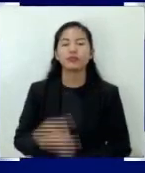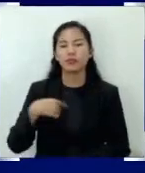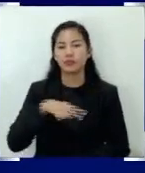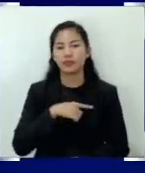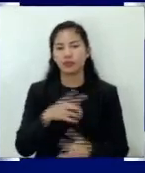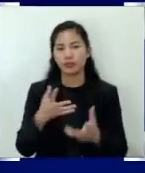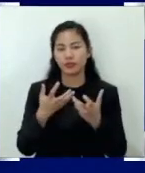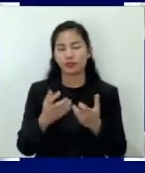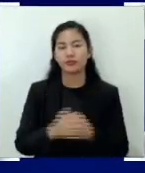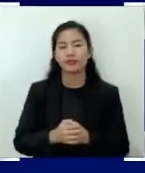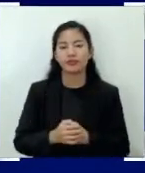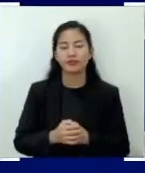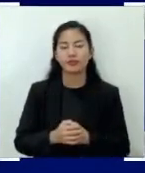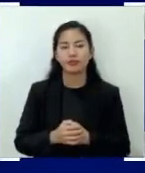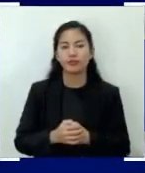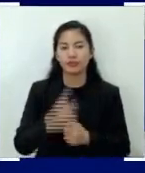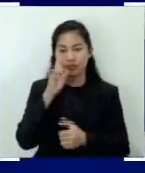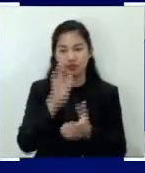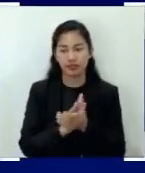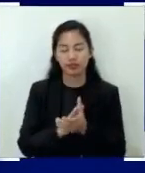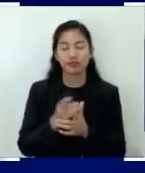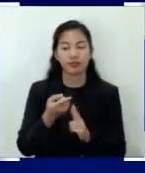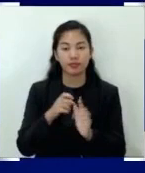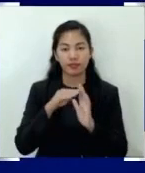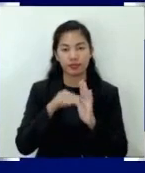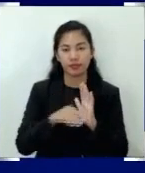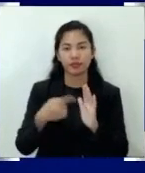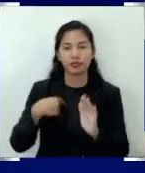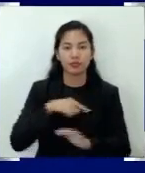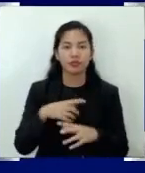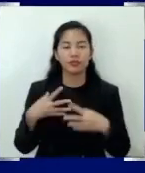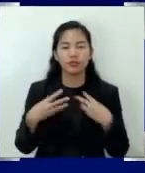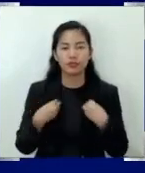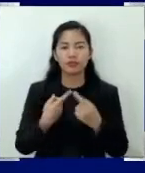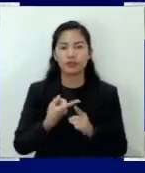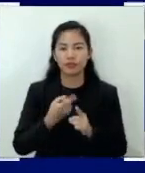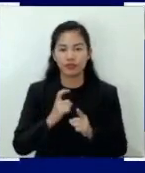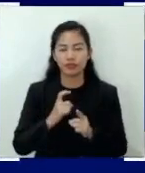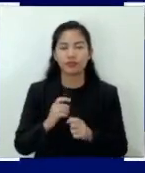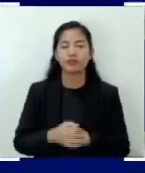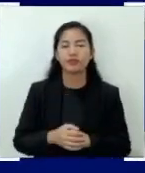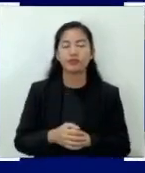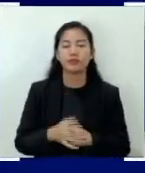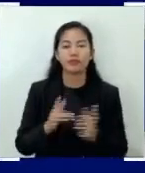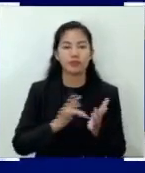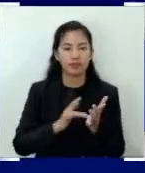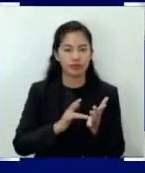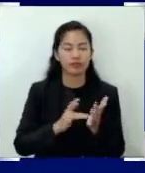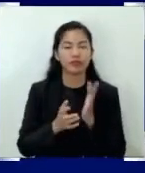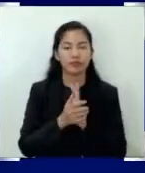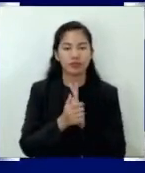the guidelines that we are receiving, no, particularly from our medical experts sa IATF, sapat